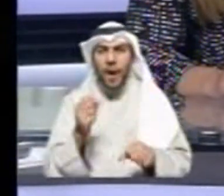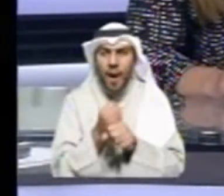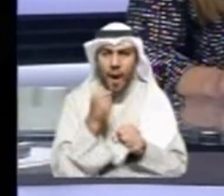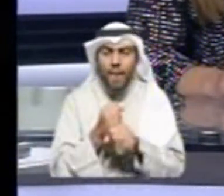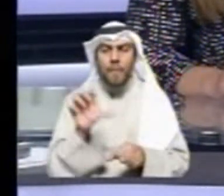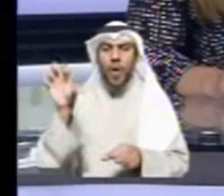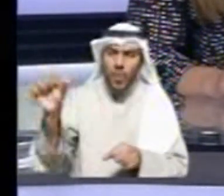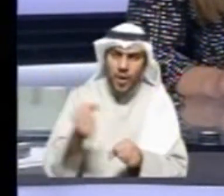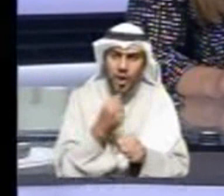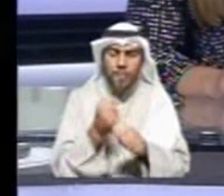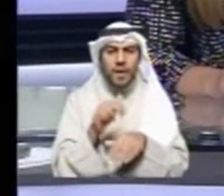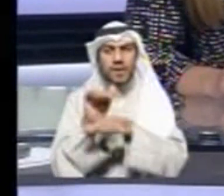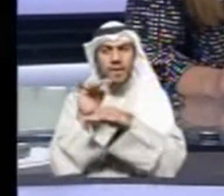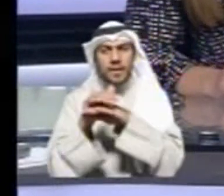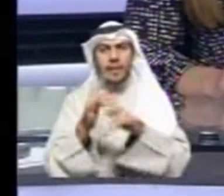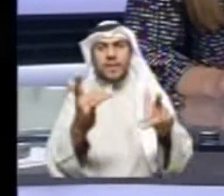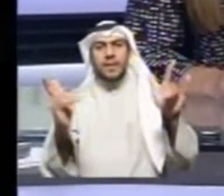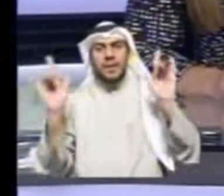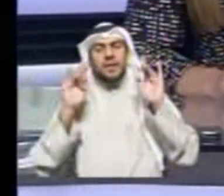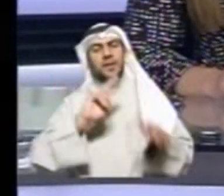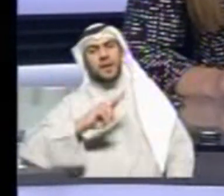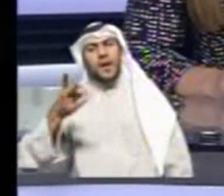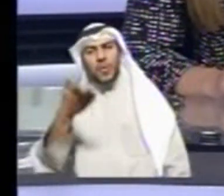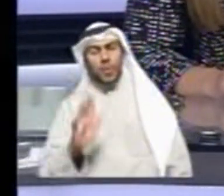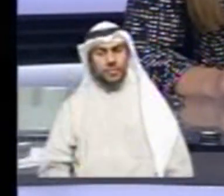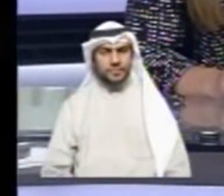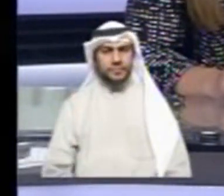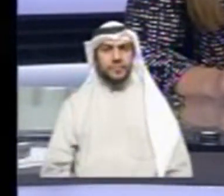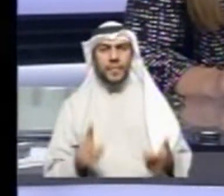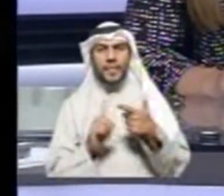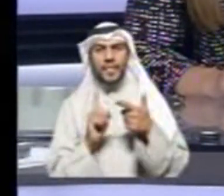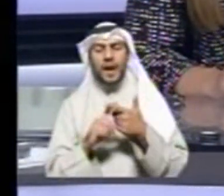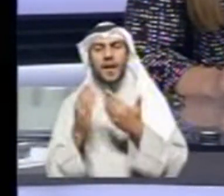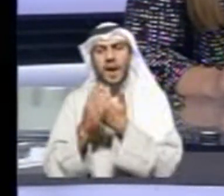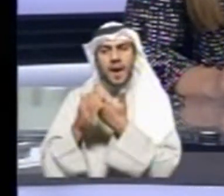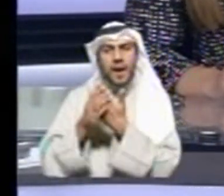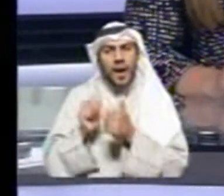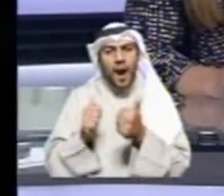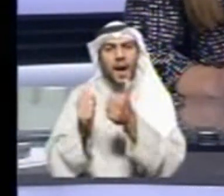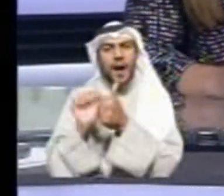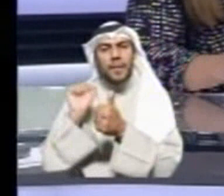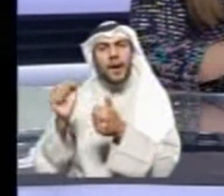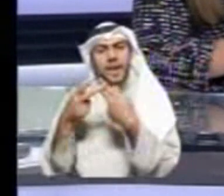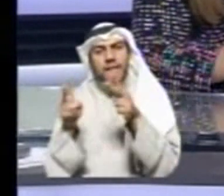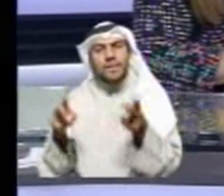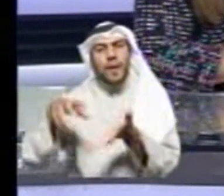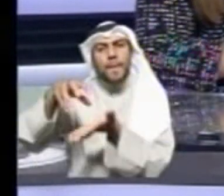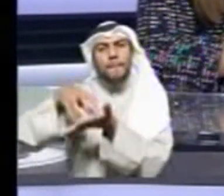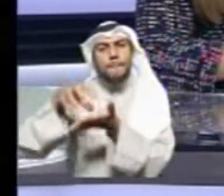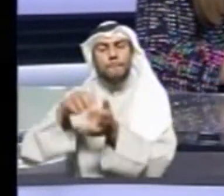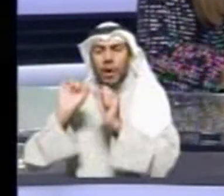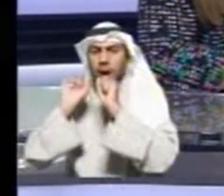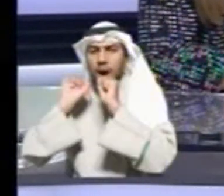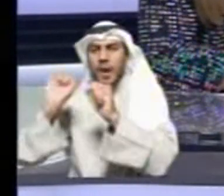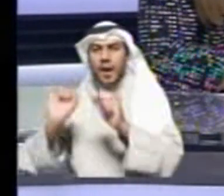الورش التدريبية للنساء. كما تم أيضا افتتاح مركز إدارة الرعاية الأسرية، وهو القطاع الذي يحمل على عاتقه